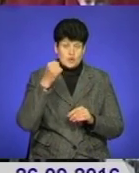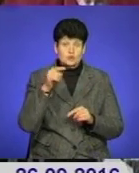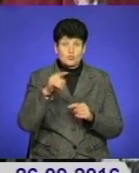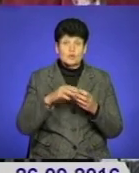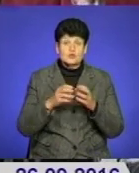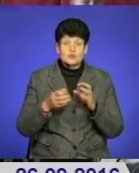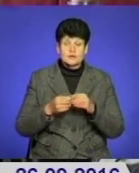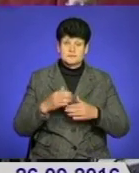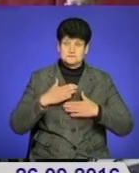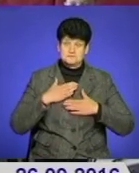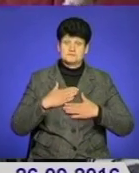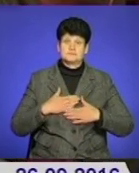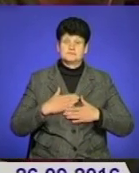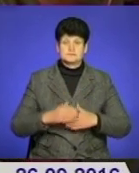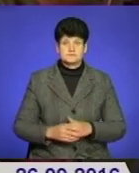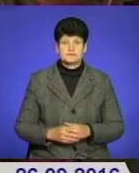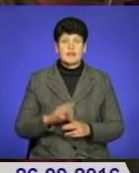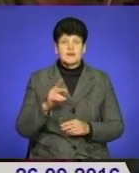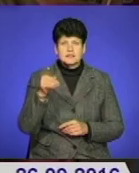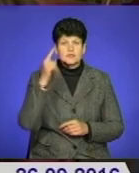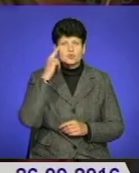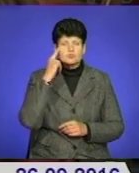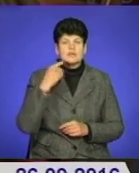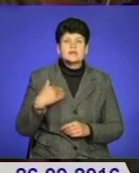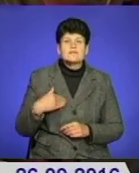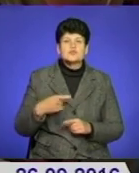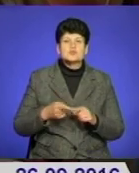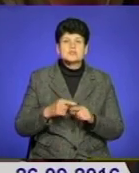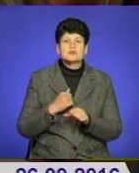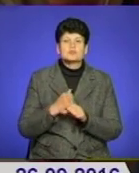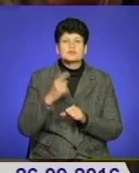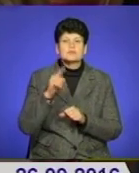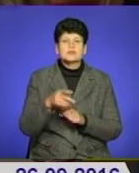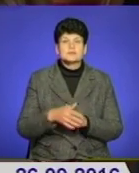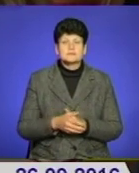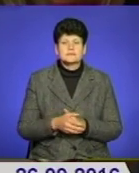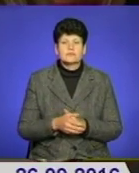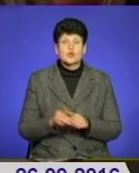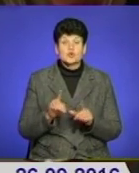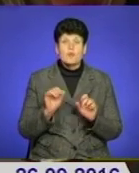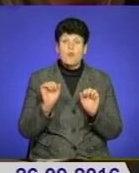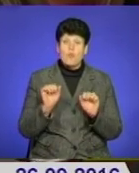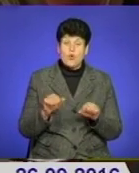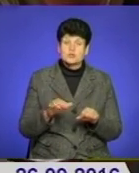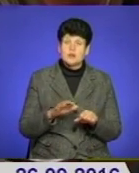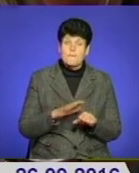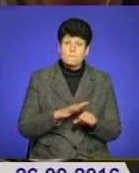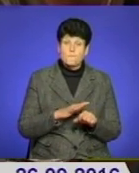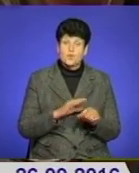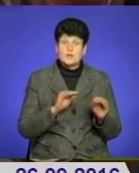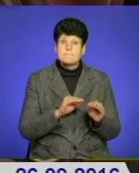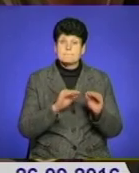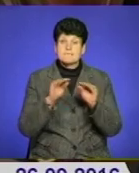результатами роботи задоволені. А як ти думаєш, навіщо вміти такі речі робити? Ну, щоб можна було перенести